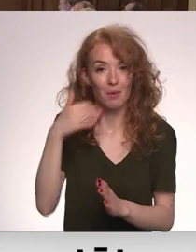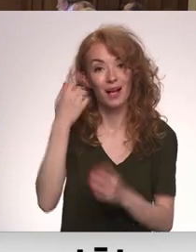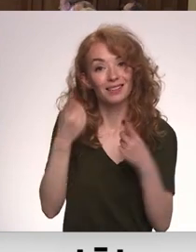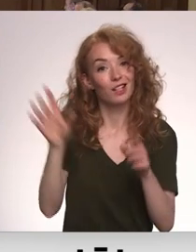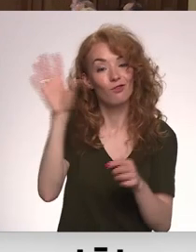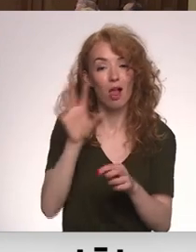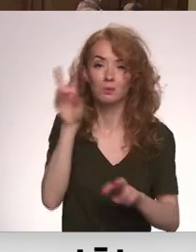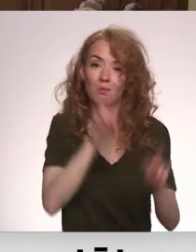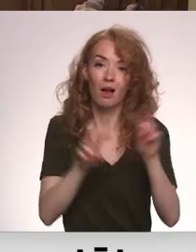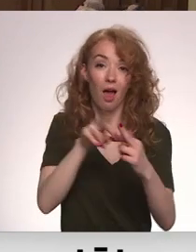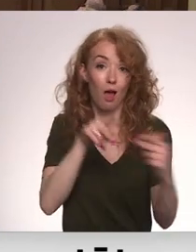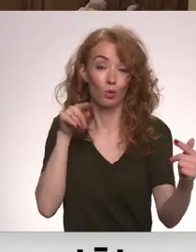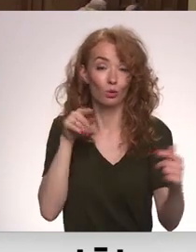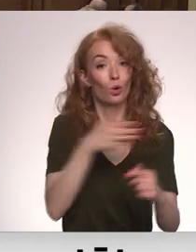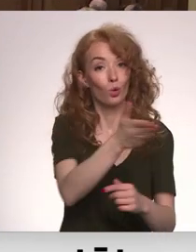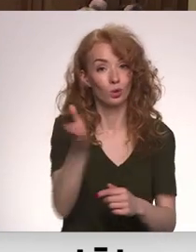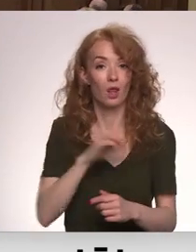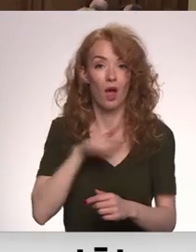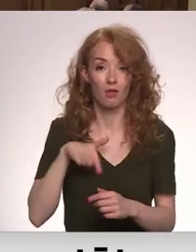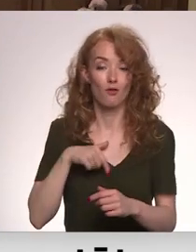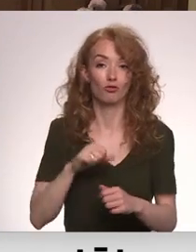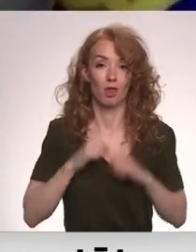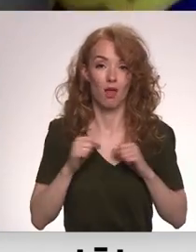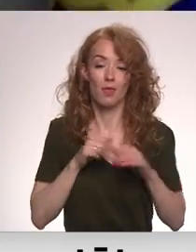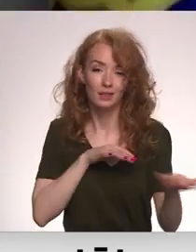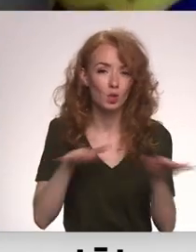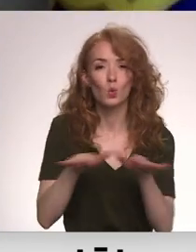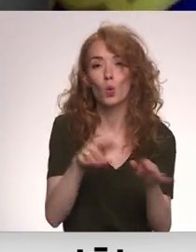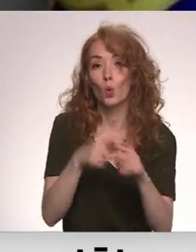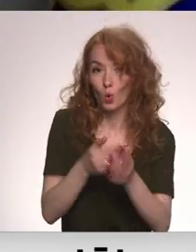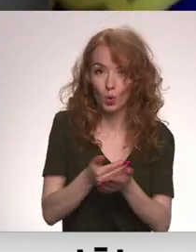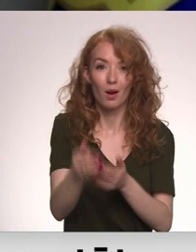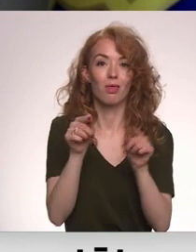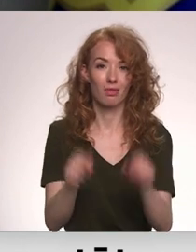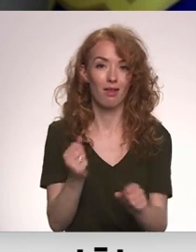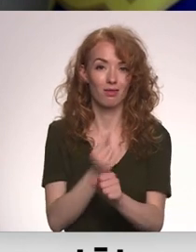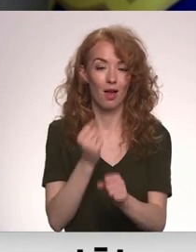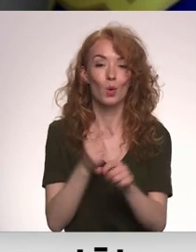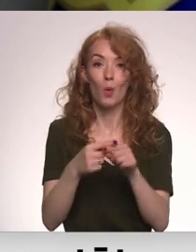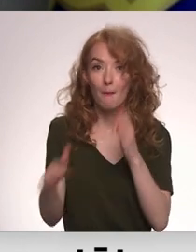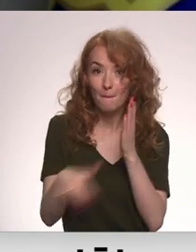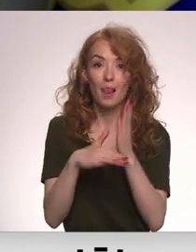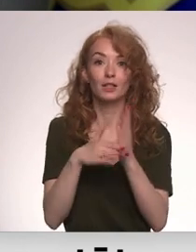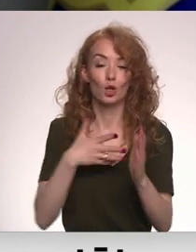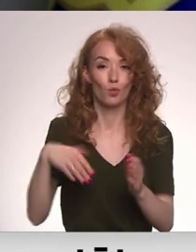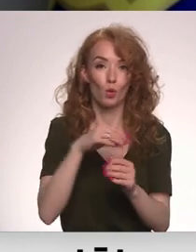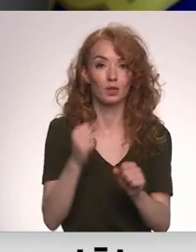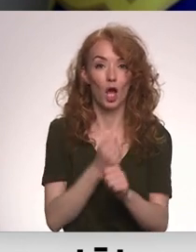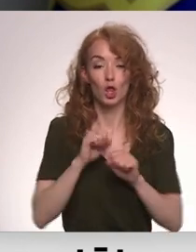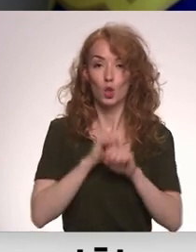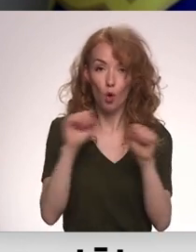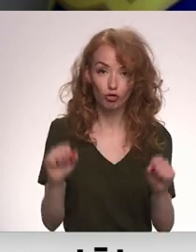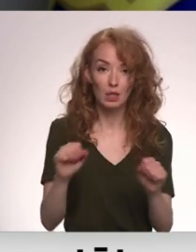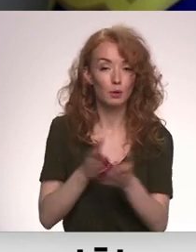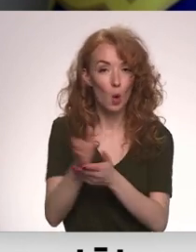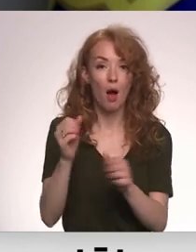valsts meklē atrunas, jūs bijāt to vidū, kas rīkojās, un jūs turpināt to darīt un palīdzat mums maksimāli gan drošības jomā, gan